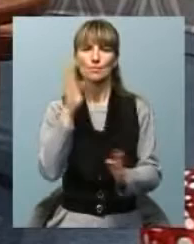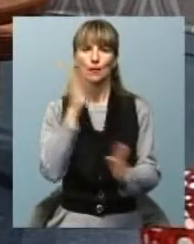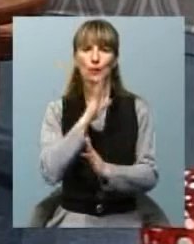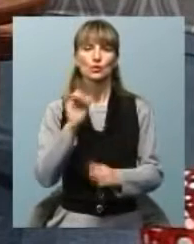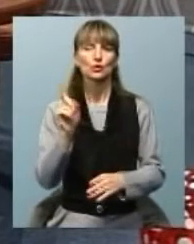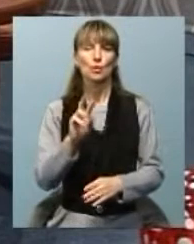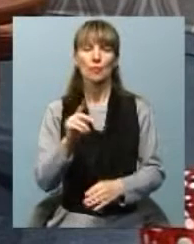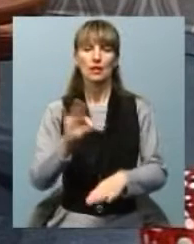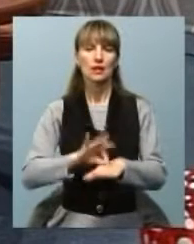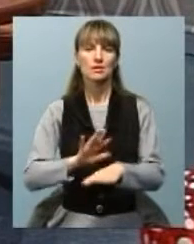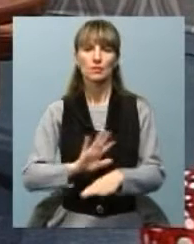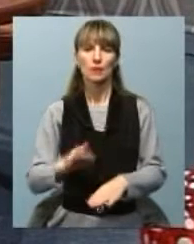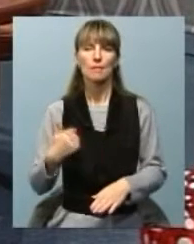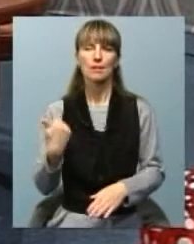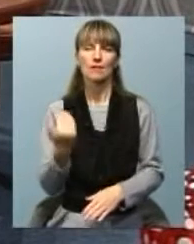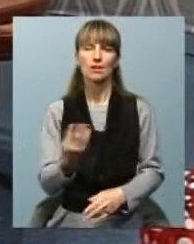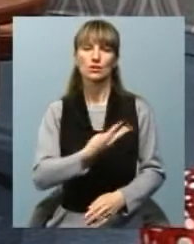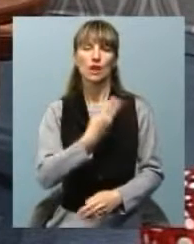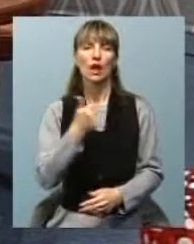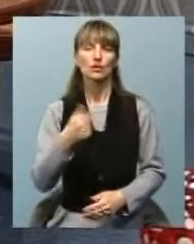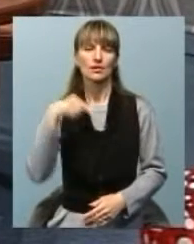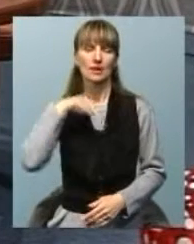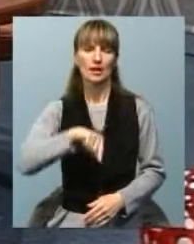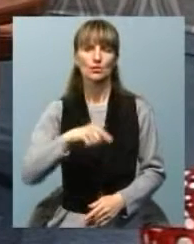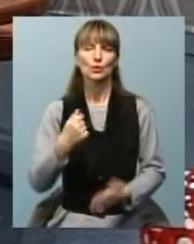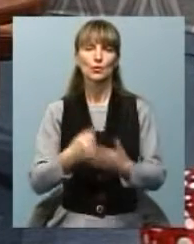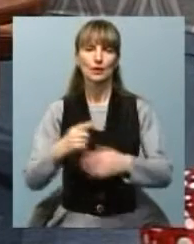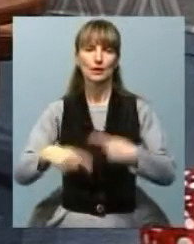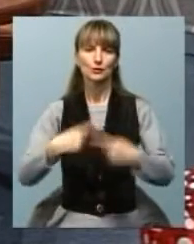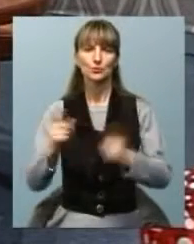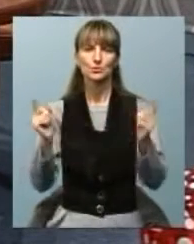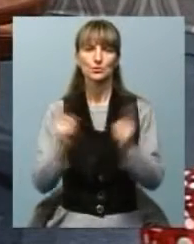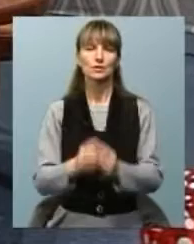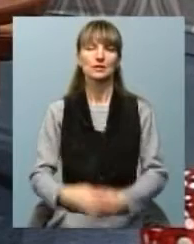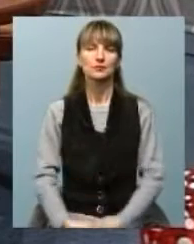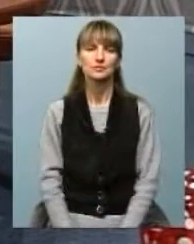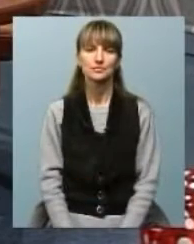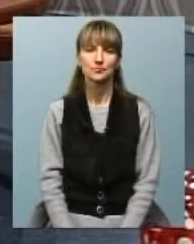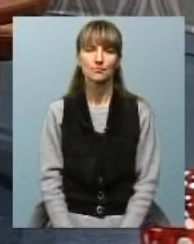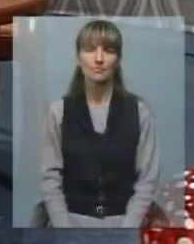не захворіти. Ну, і ми вам бажаємо гарного настрою. До наступних зустрічей!